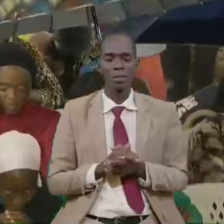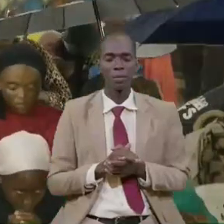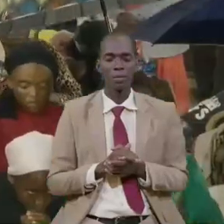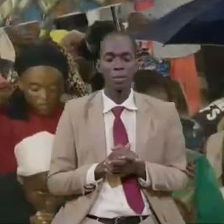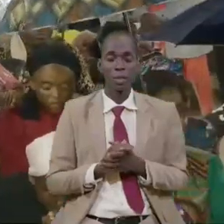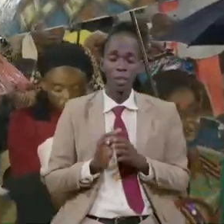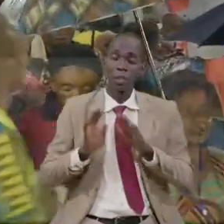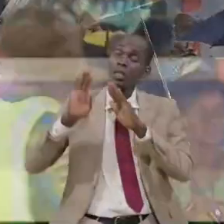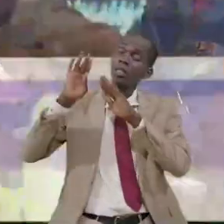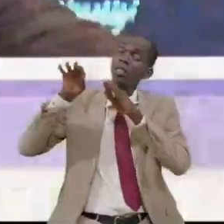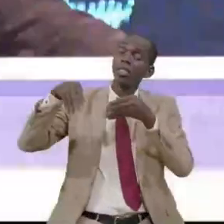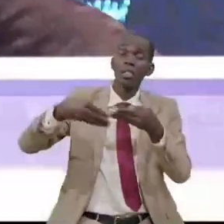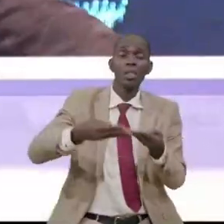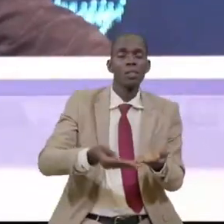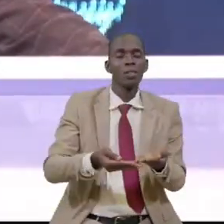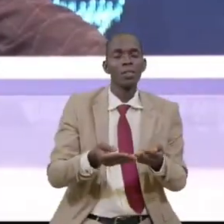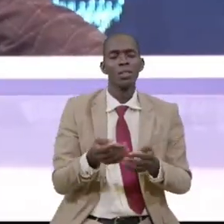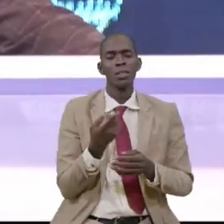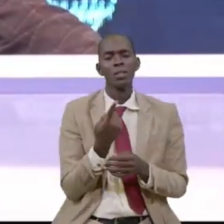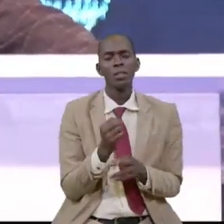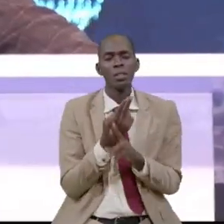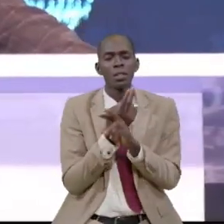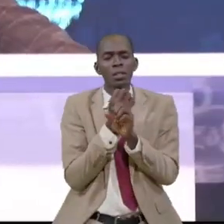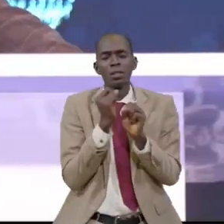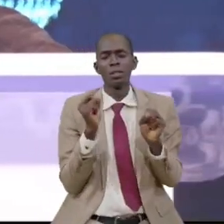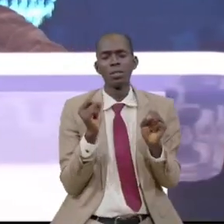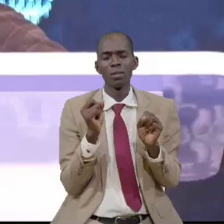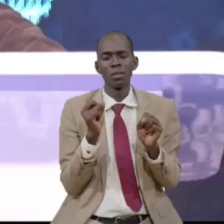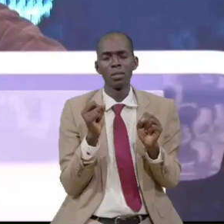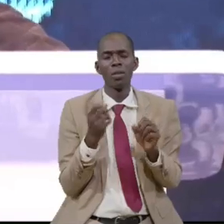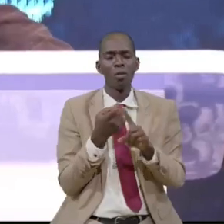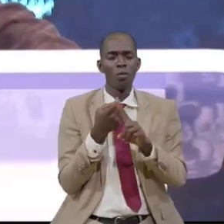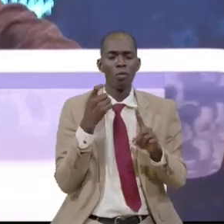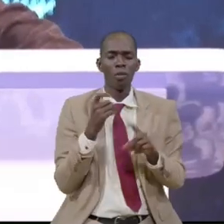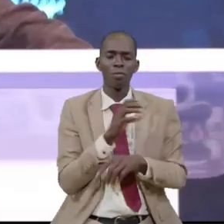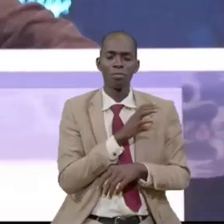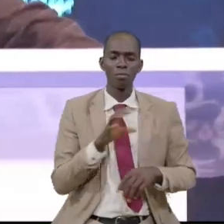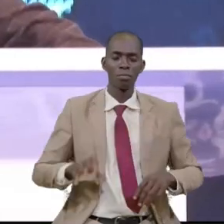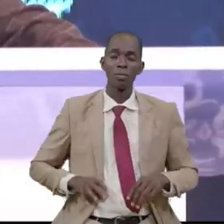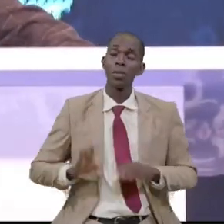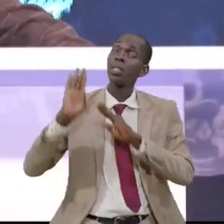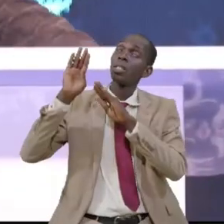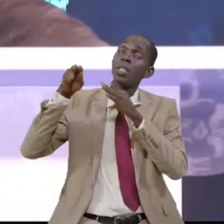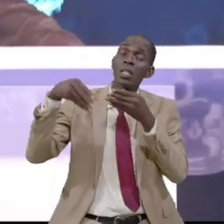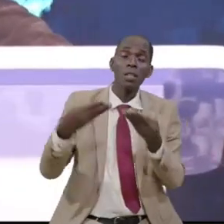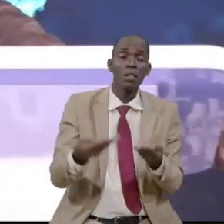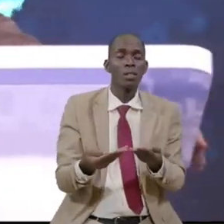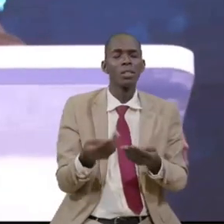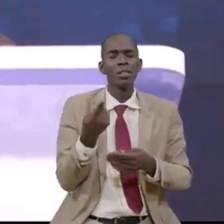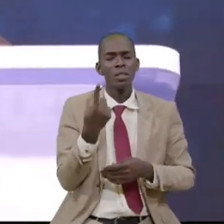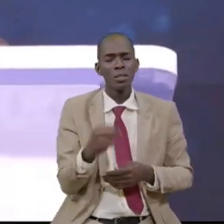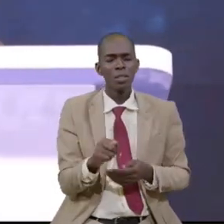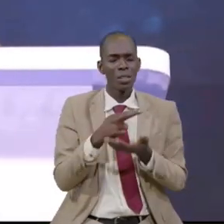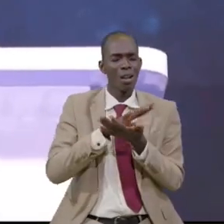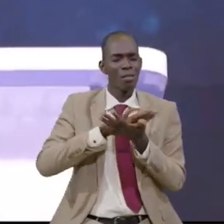Accorde-leur la rédemption de Christ. Accorde-leur la